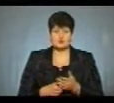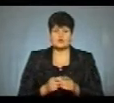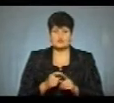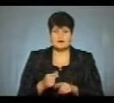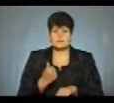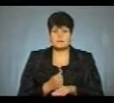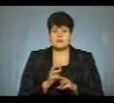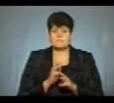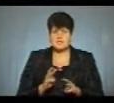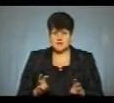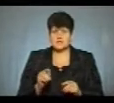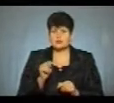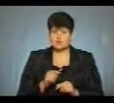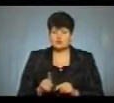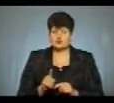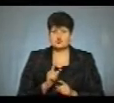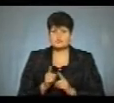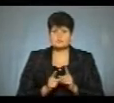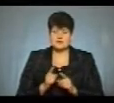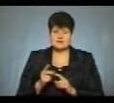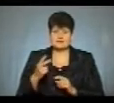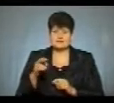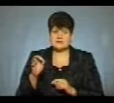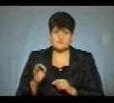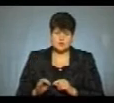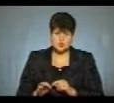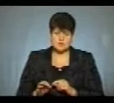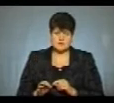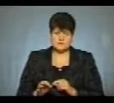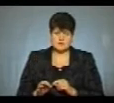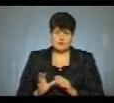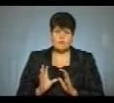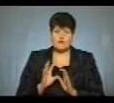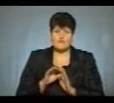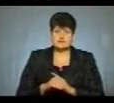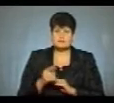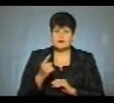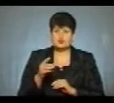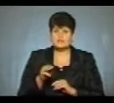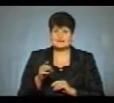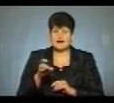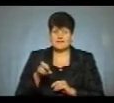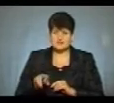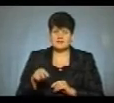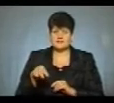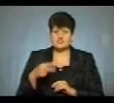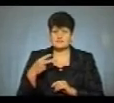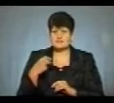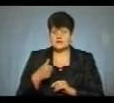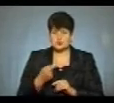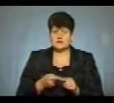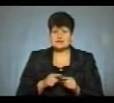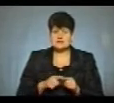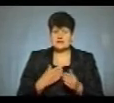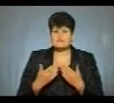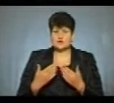прем'єр-міністра, тому що зміни на 20% запроваджуються з 1 травня 2020 року. Тобто це відношення